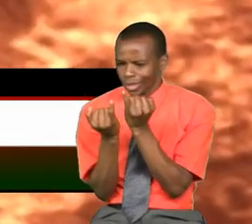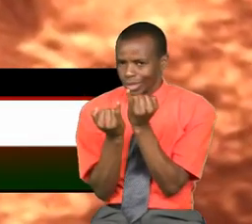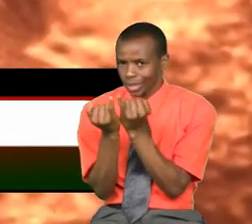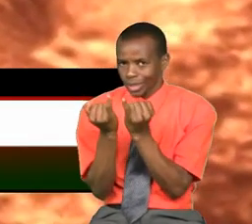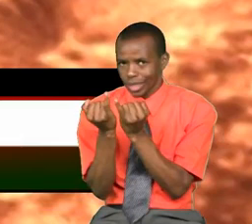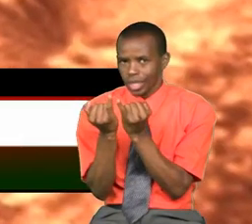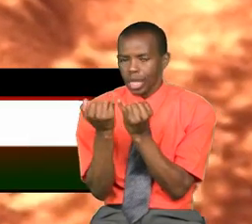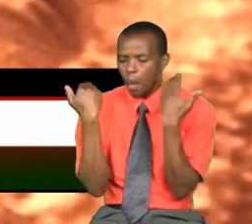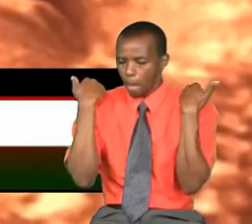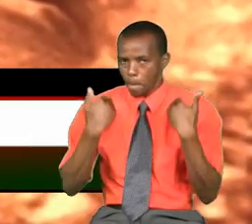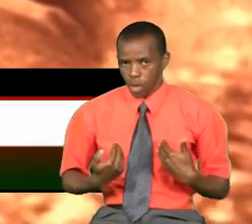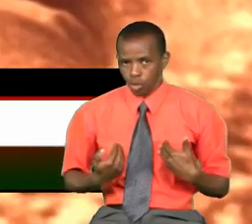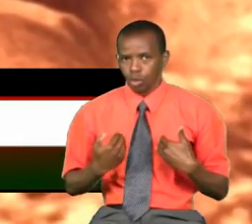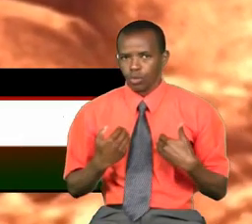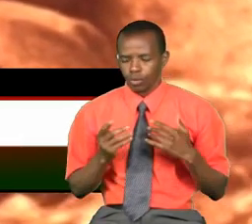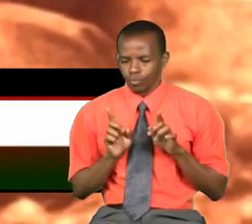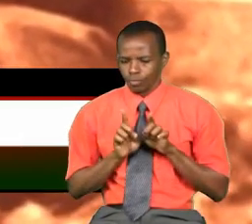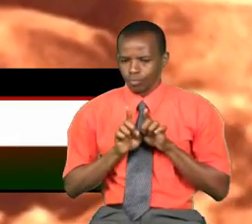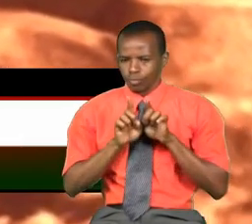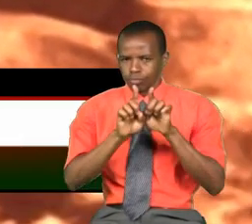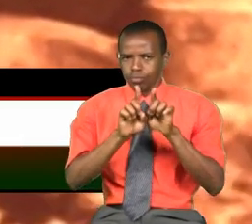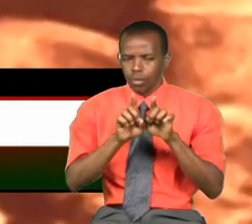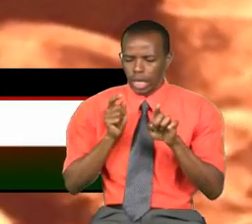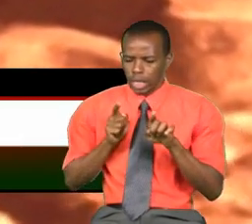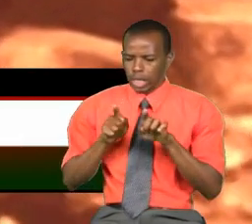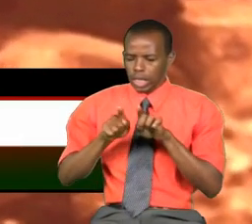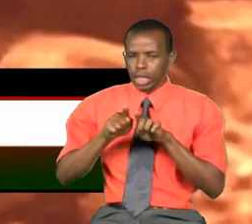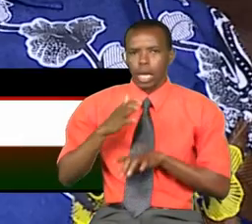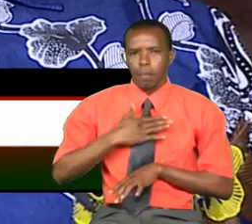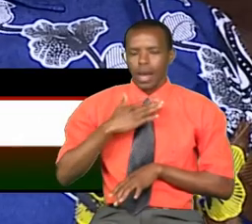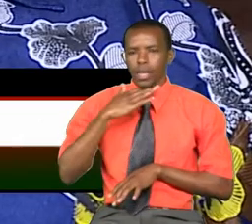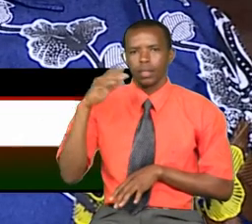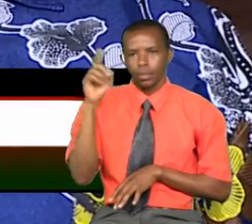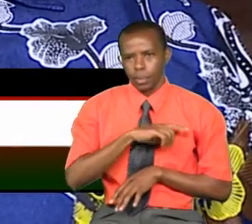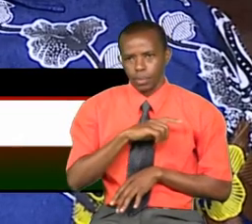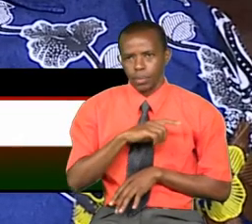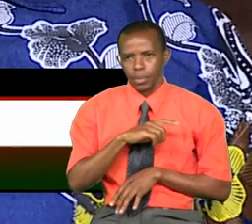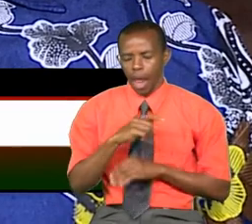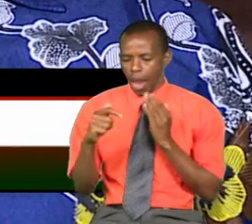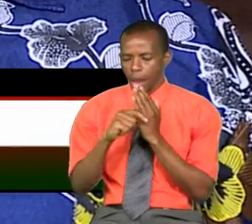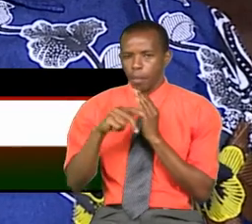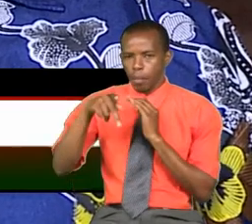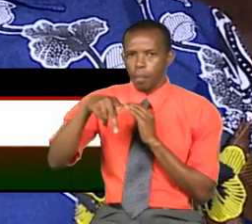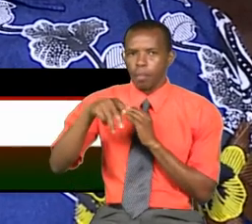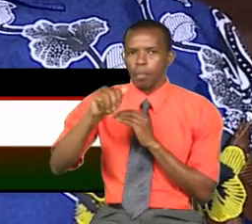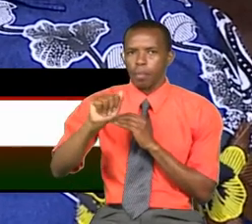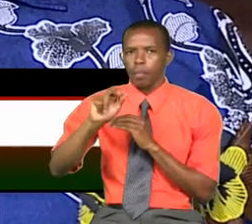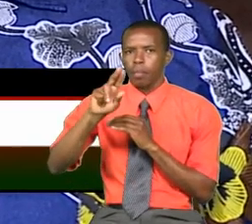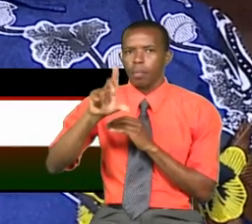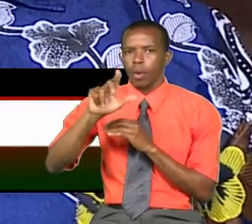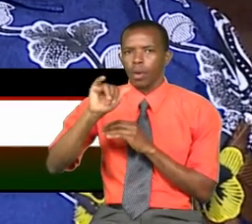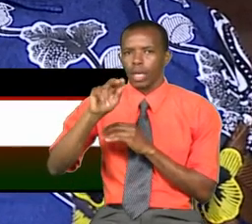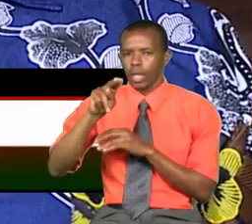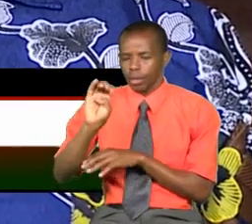nilikuwa nimemsindikiza my late sister, dadangu ambaye alifariki anaitwa Pauline, Mungu amweke mahali